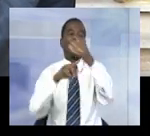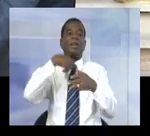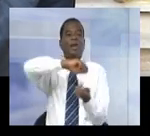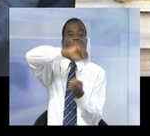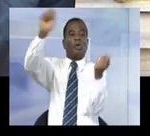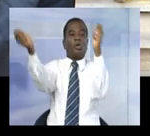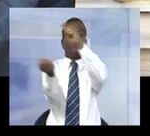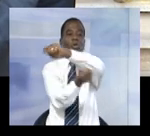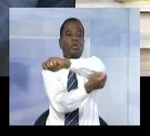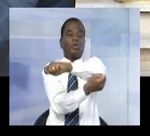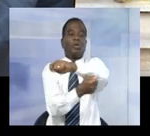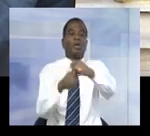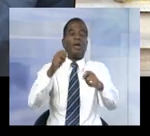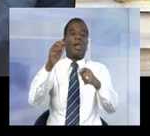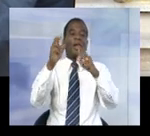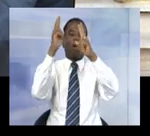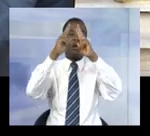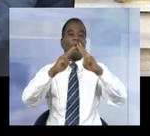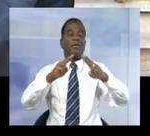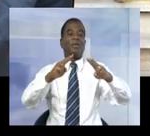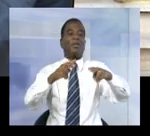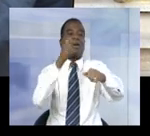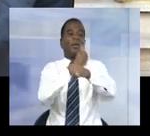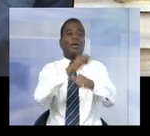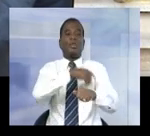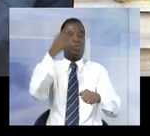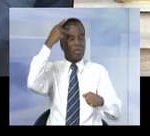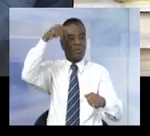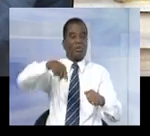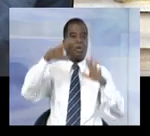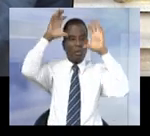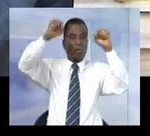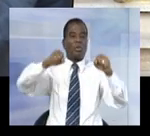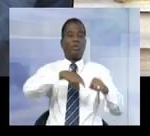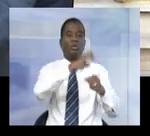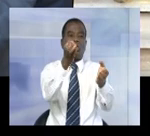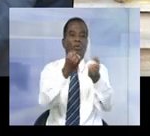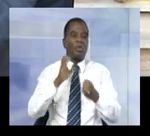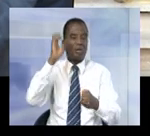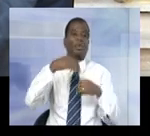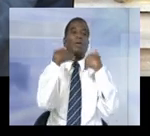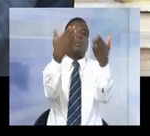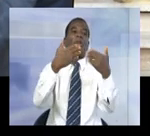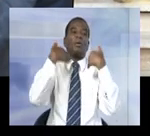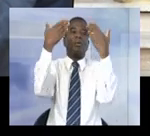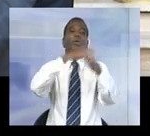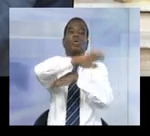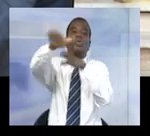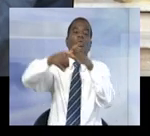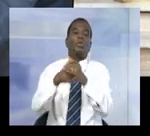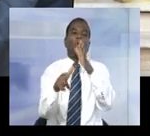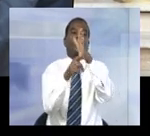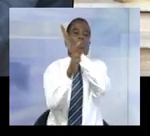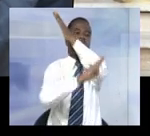changé la ville d'Abidjan. Et je pense que, Président, je voudrais vous transmettre les remerciements de toute la